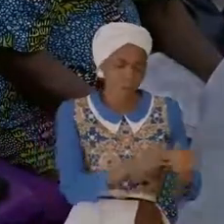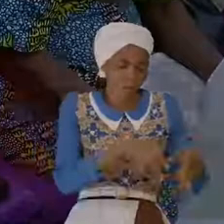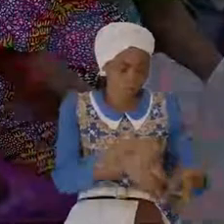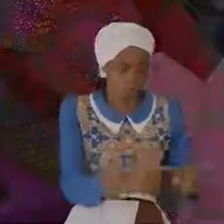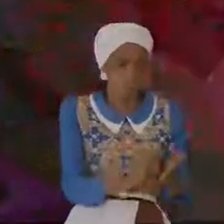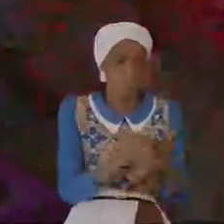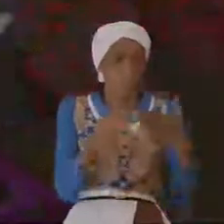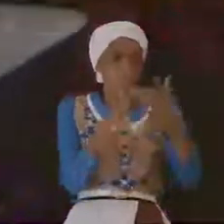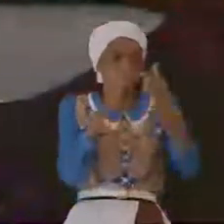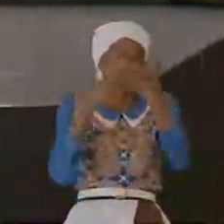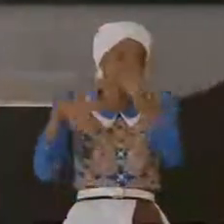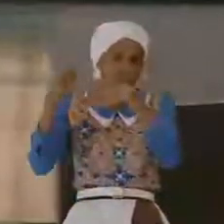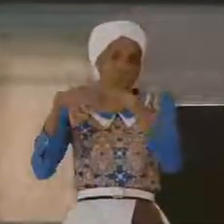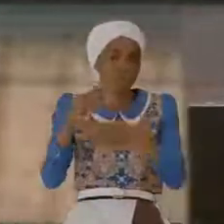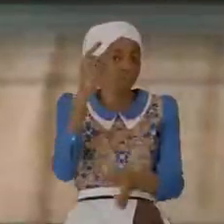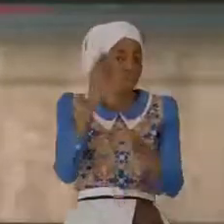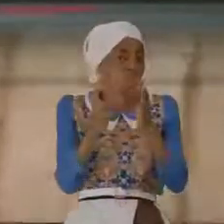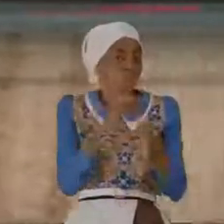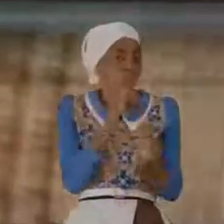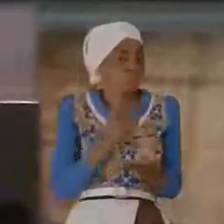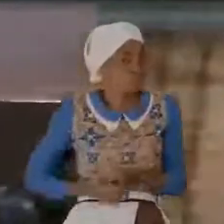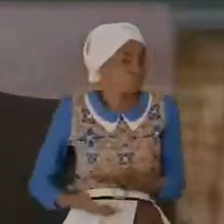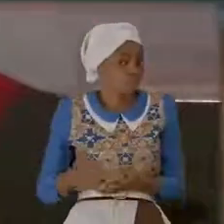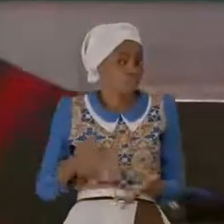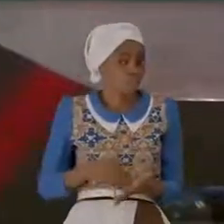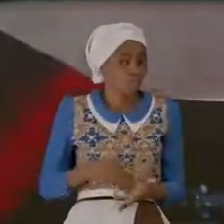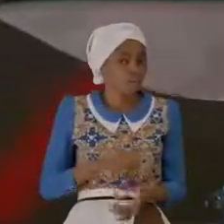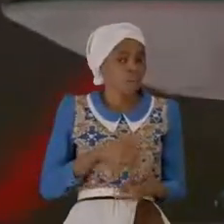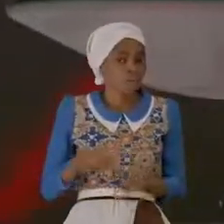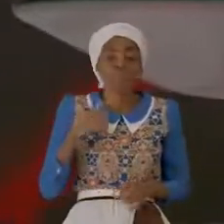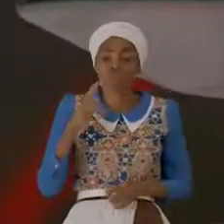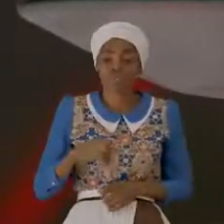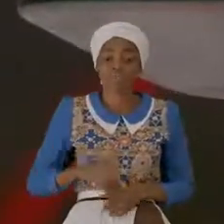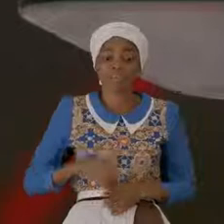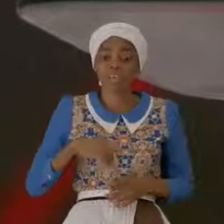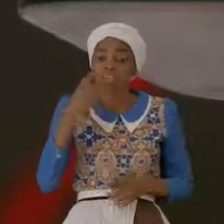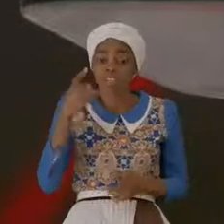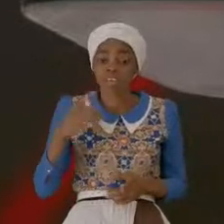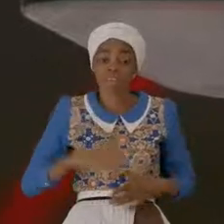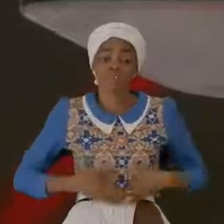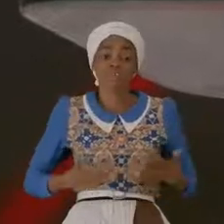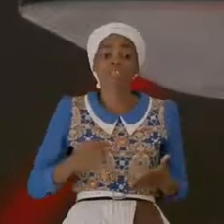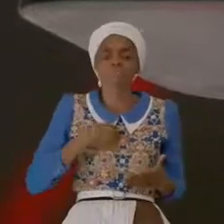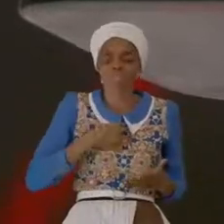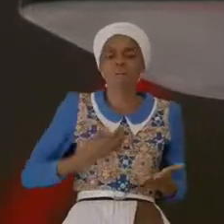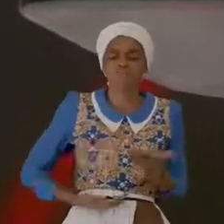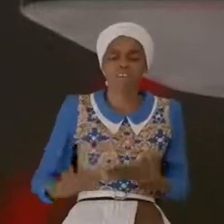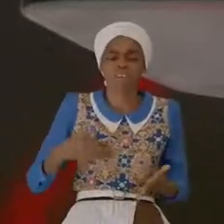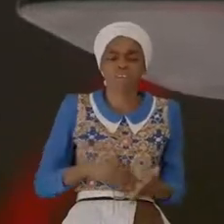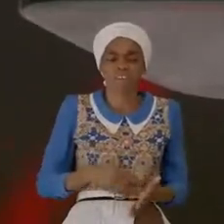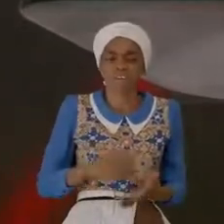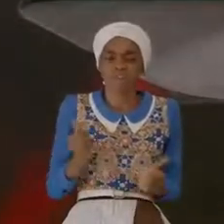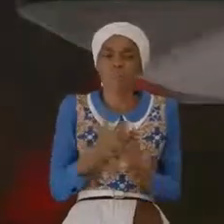ciel. Si tu n'es pas né de nouveau, mais tu professes être né de nouveau avec des paroles de bouche,